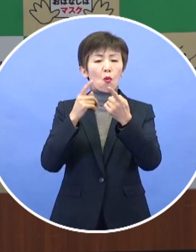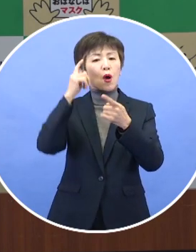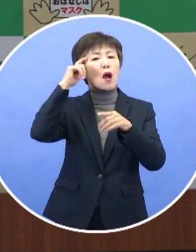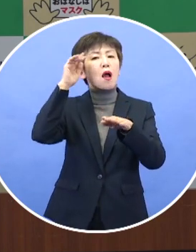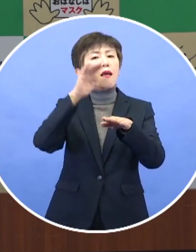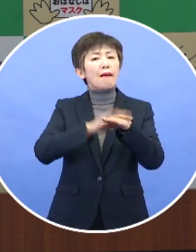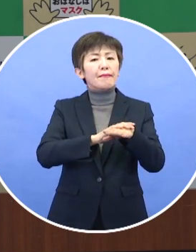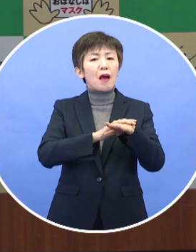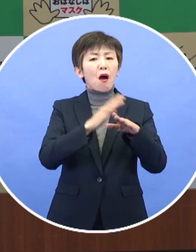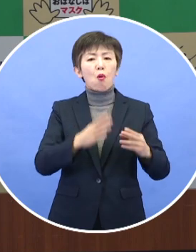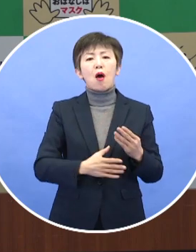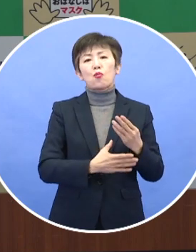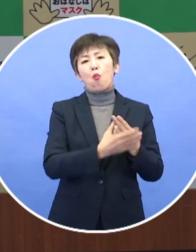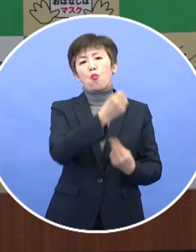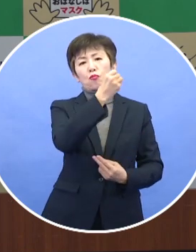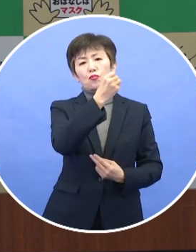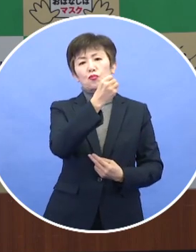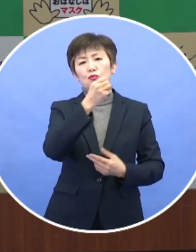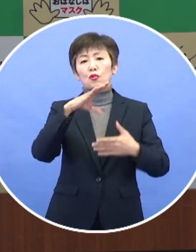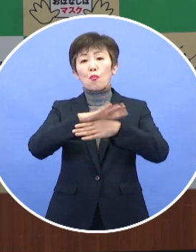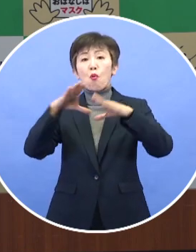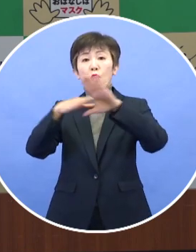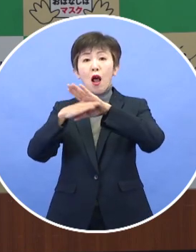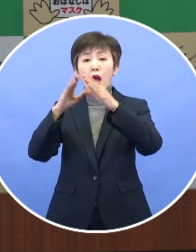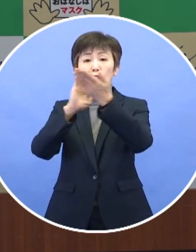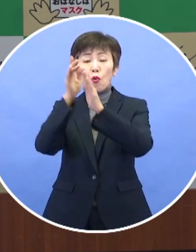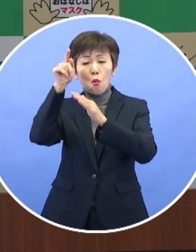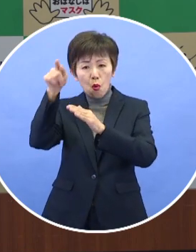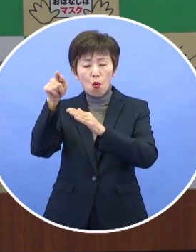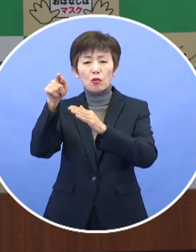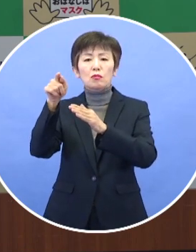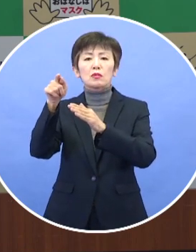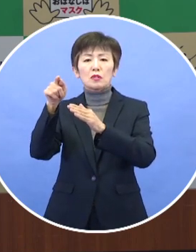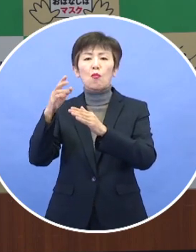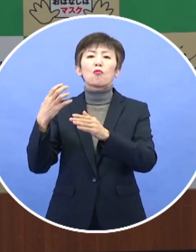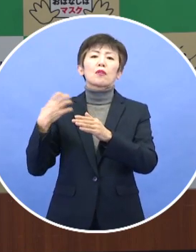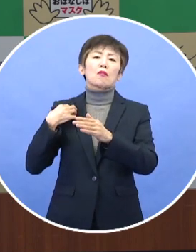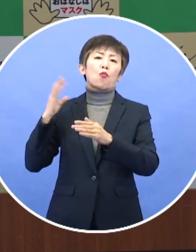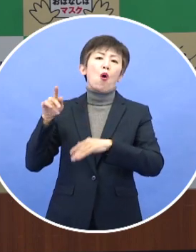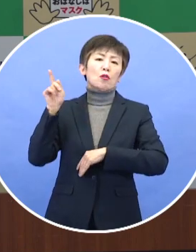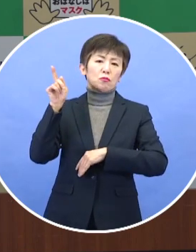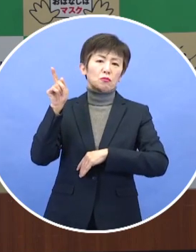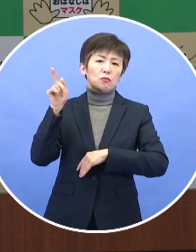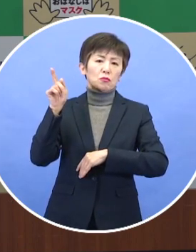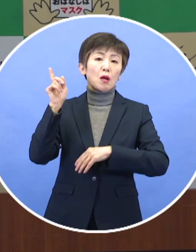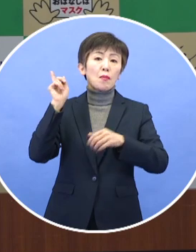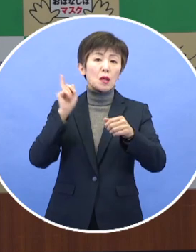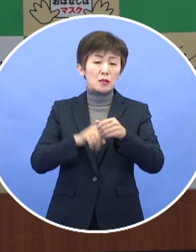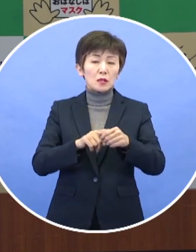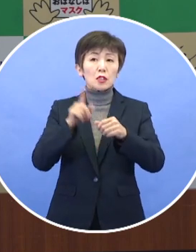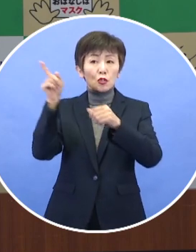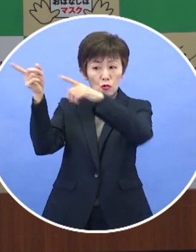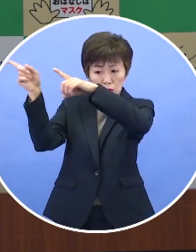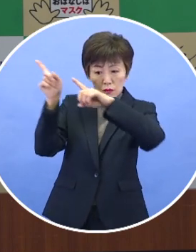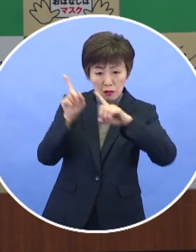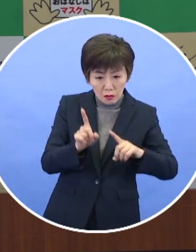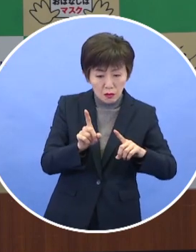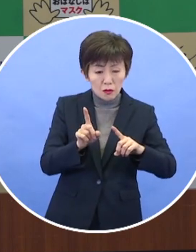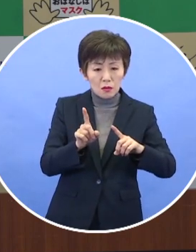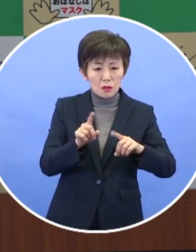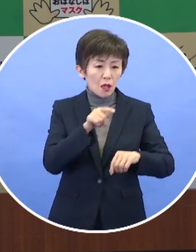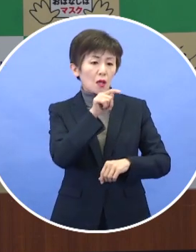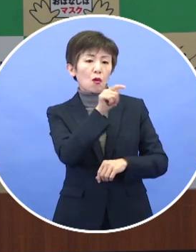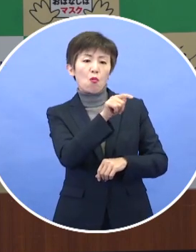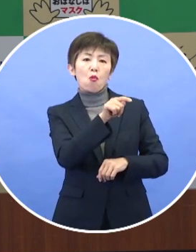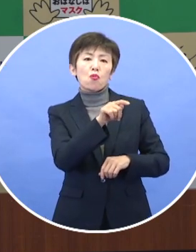が、文科省にまだ残る部分があります。福井県としてはこれを含めて子ども未来課の方に持ち込んで一元的